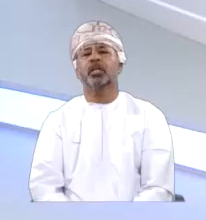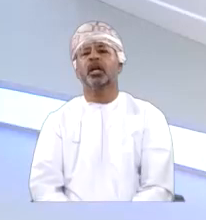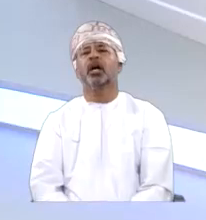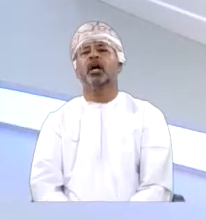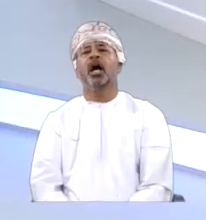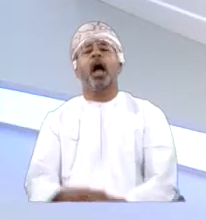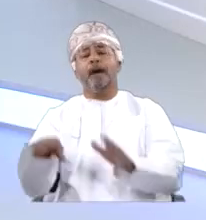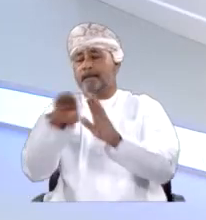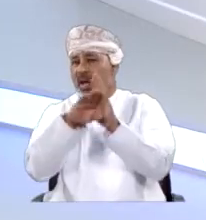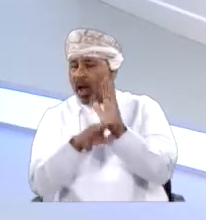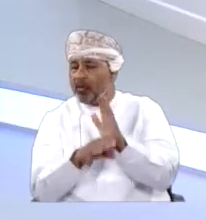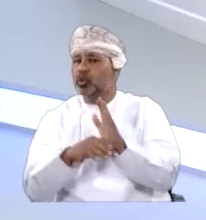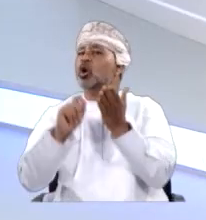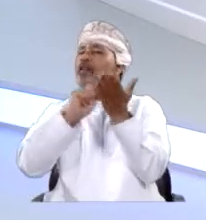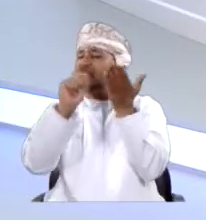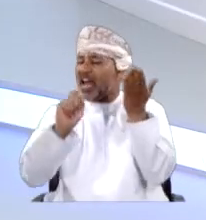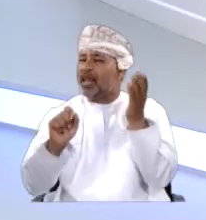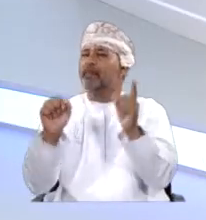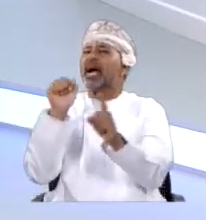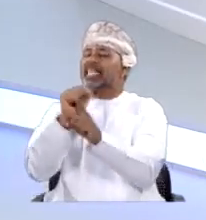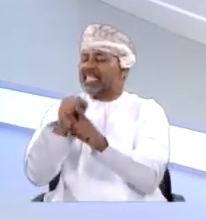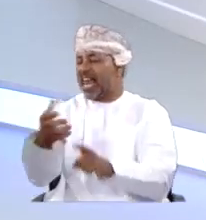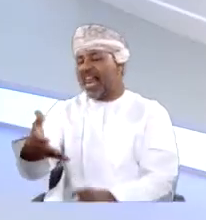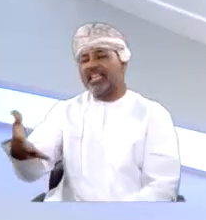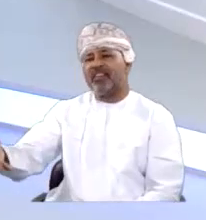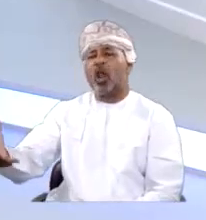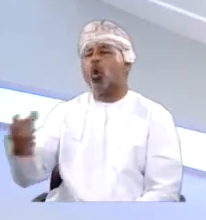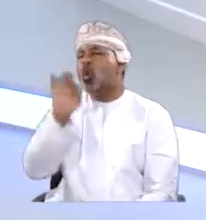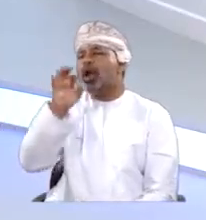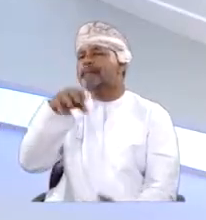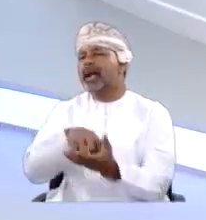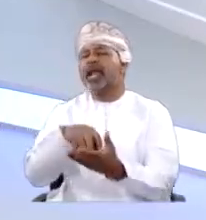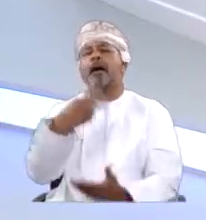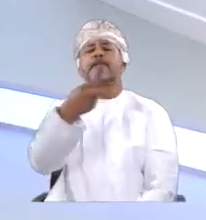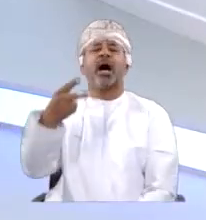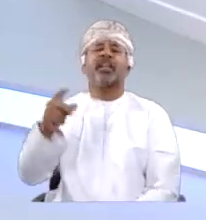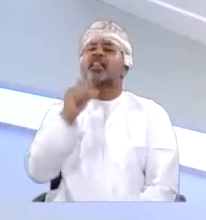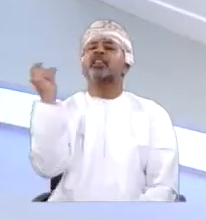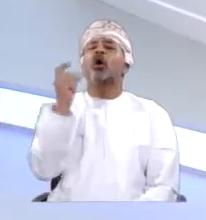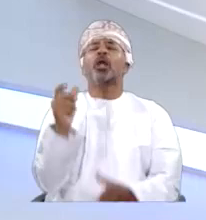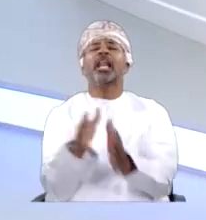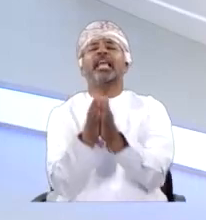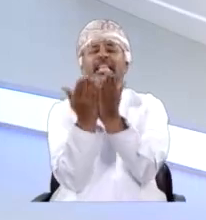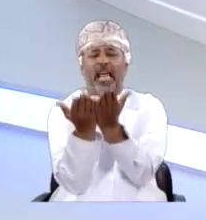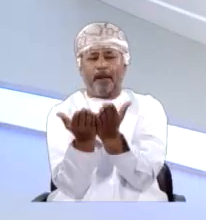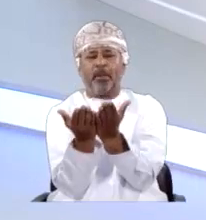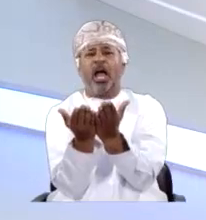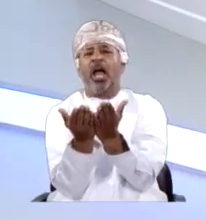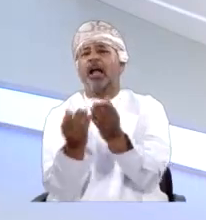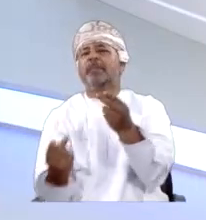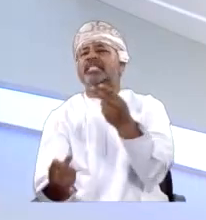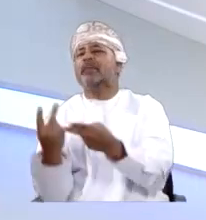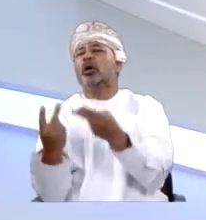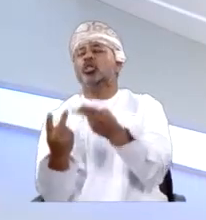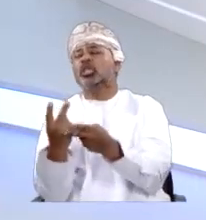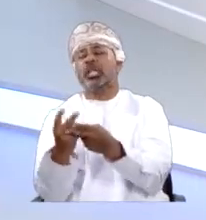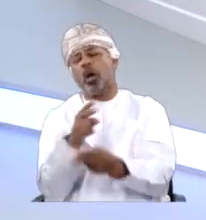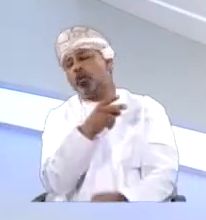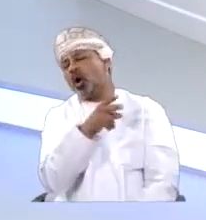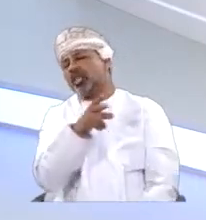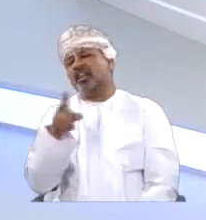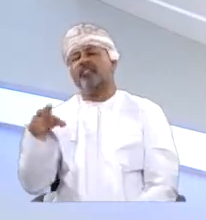تتواصل البرامج والفعاليات المخصصة للطفل بمعرض مسقط الدولي للكتاب في دورته 27 في